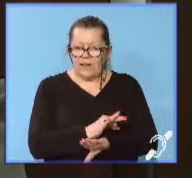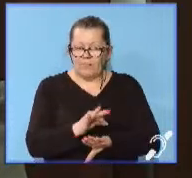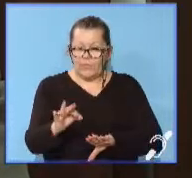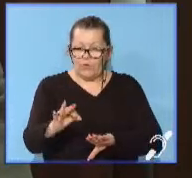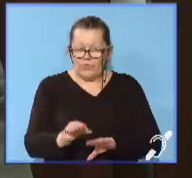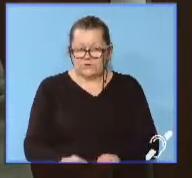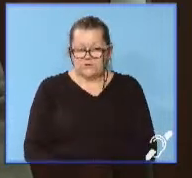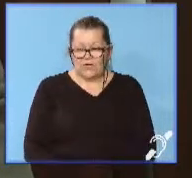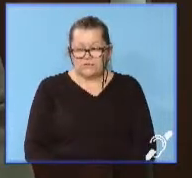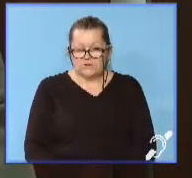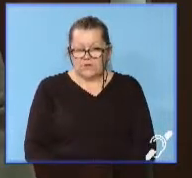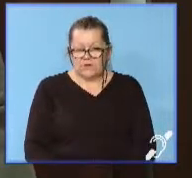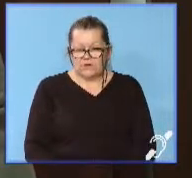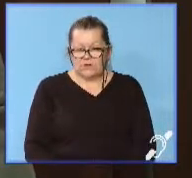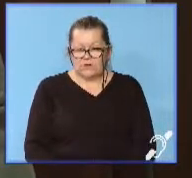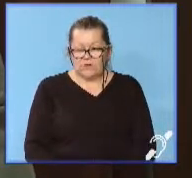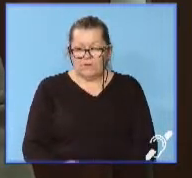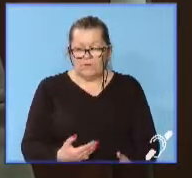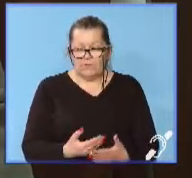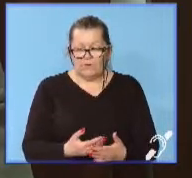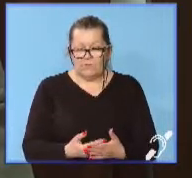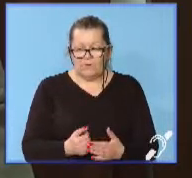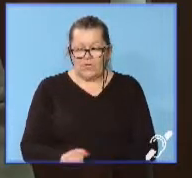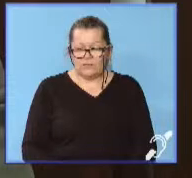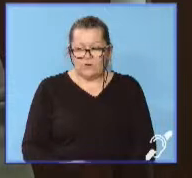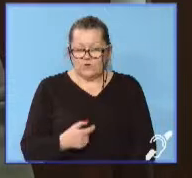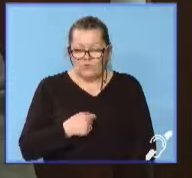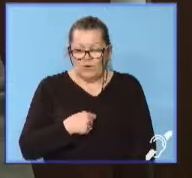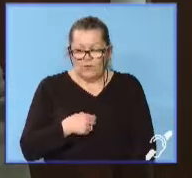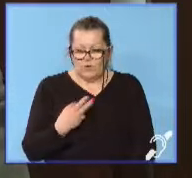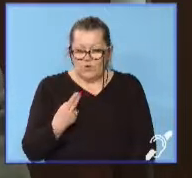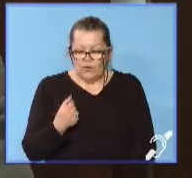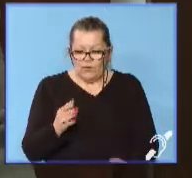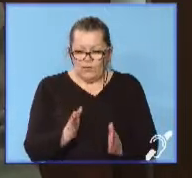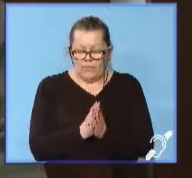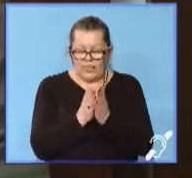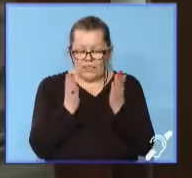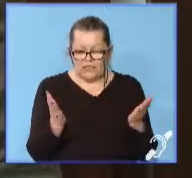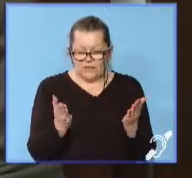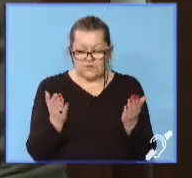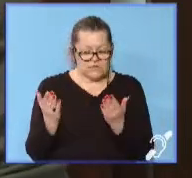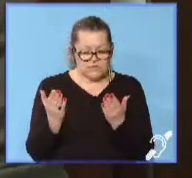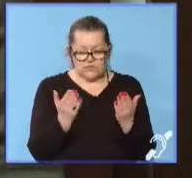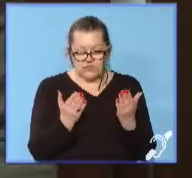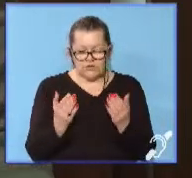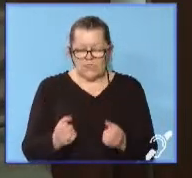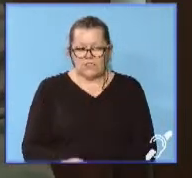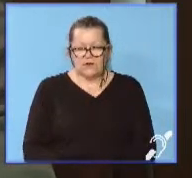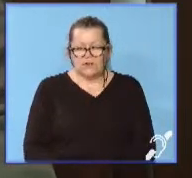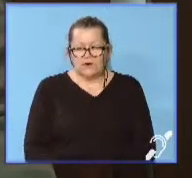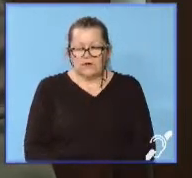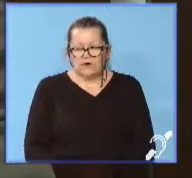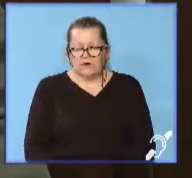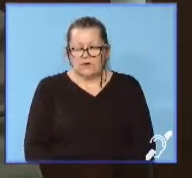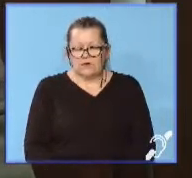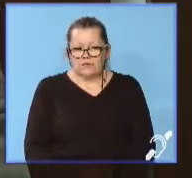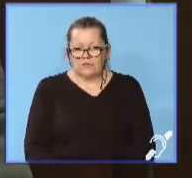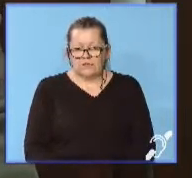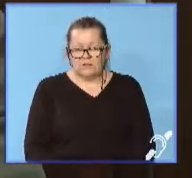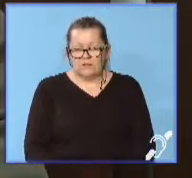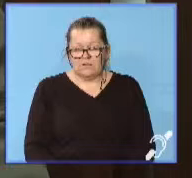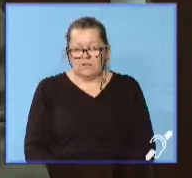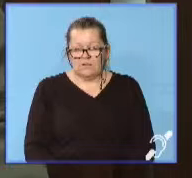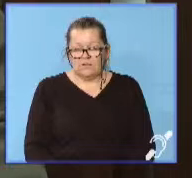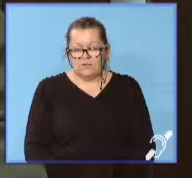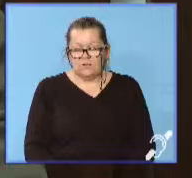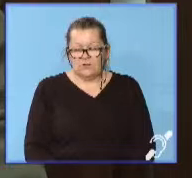economice oamenii nu au câștigat suficient de mulți bani ca să investească în cărți în lectură și așa mai departe iar a doua parte a